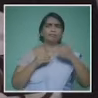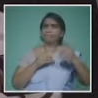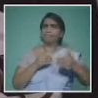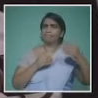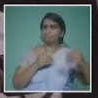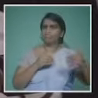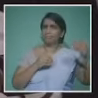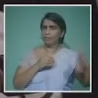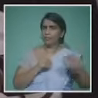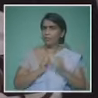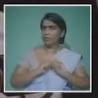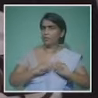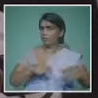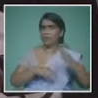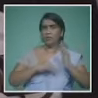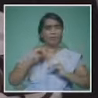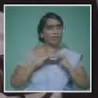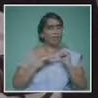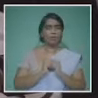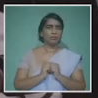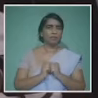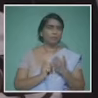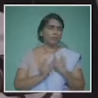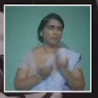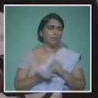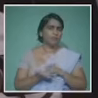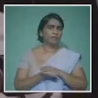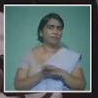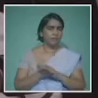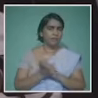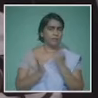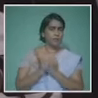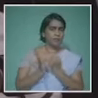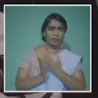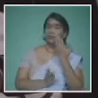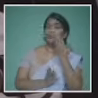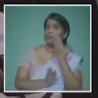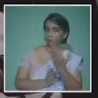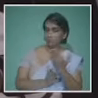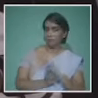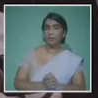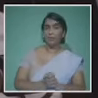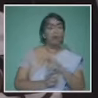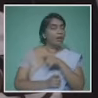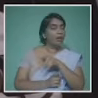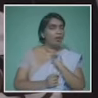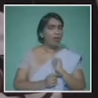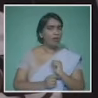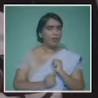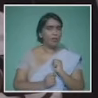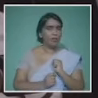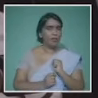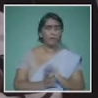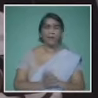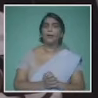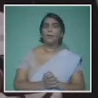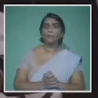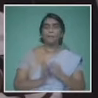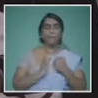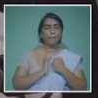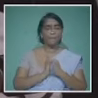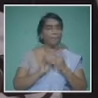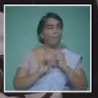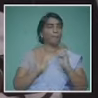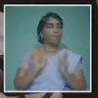Kaldemimeter, Anugamanakan Kriya Marge, Api Tava Pahedili, Doshe, Lakino. Etamai Karu